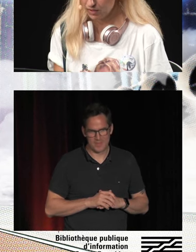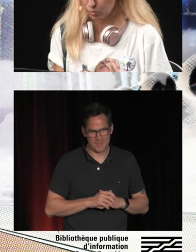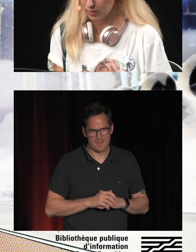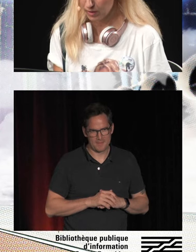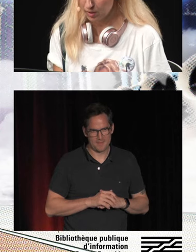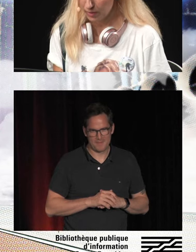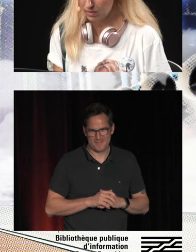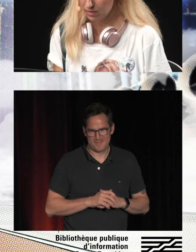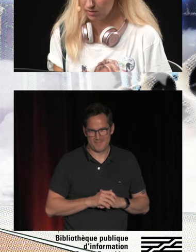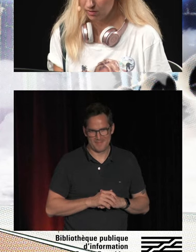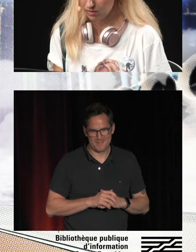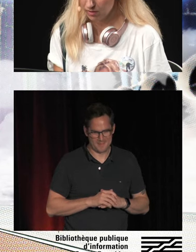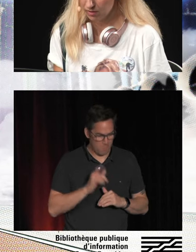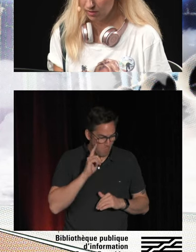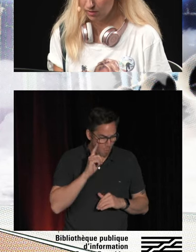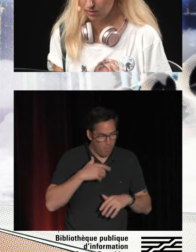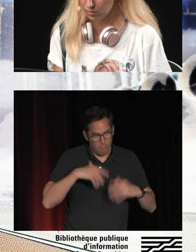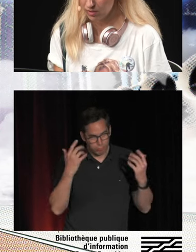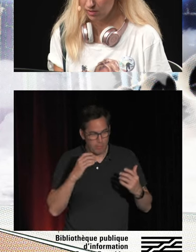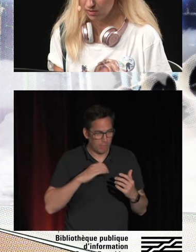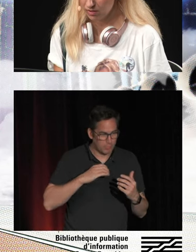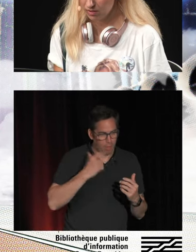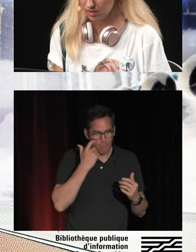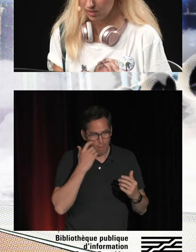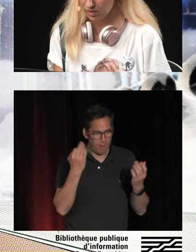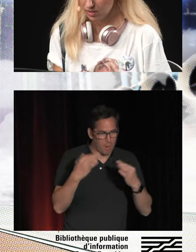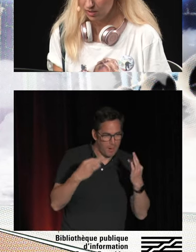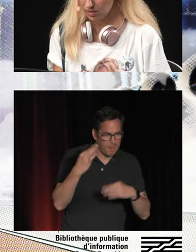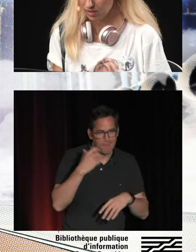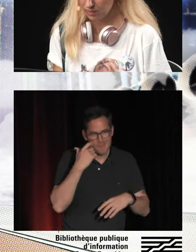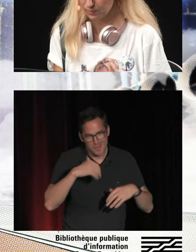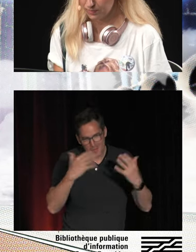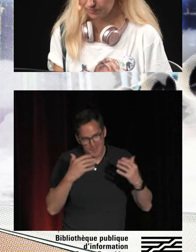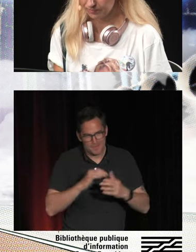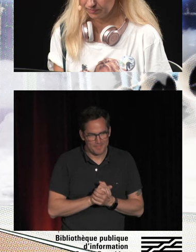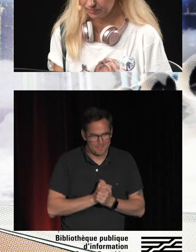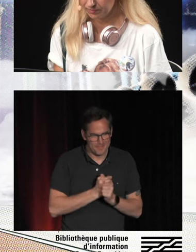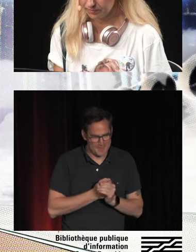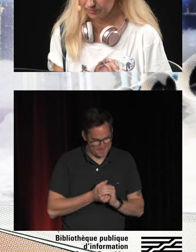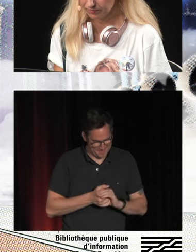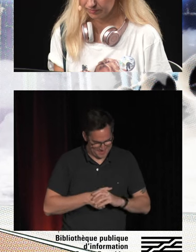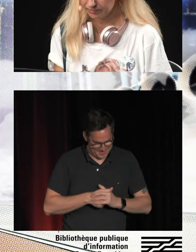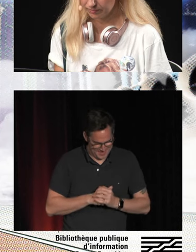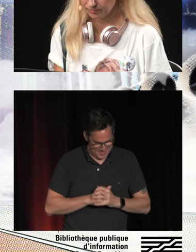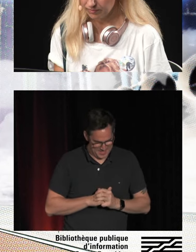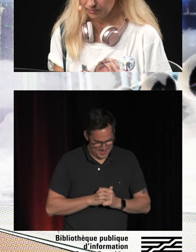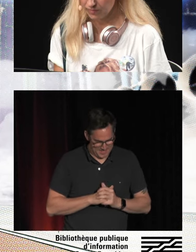Pourquoi j'ai fait ça? Bon, c'est pas grave, ça passe. Ça aussi. Hop.